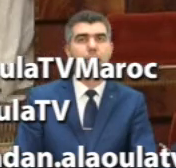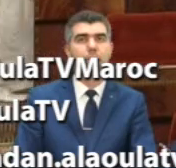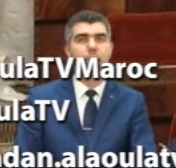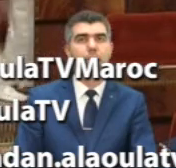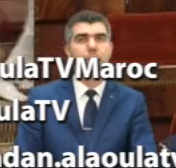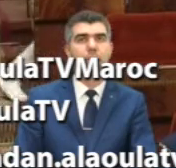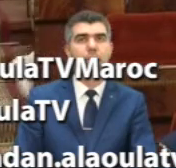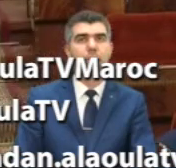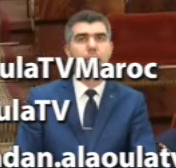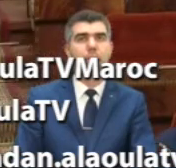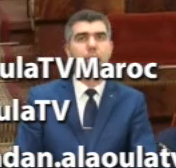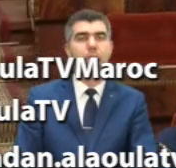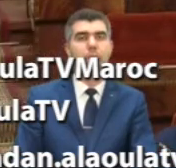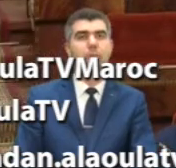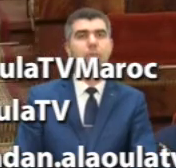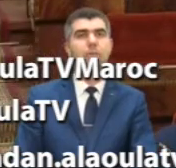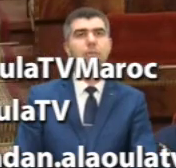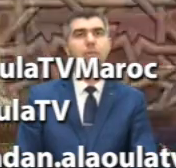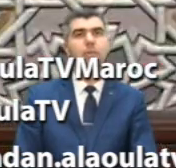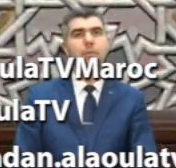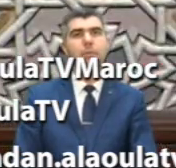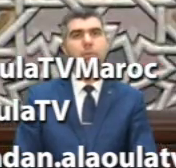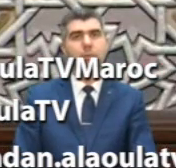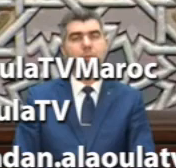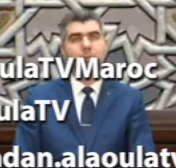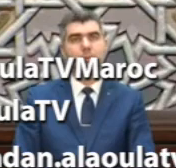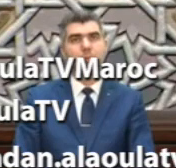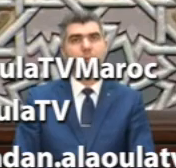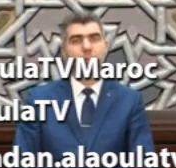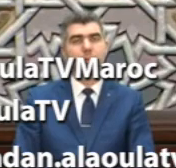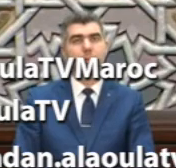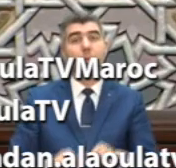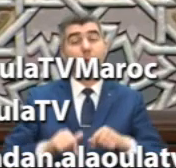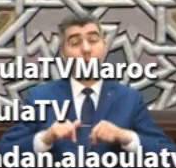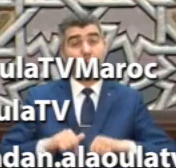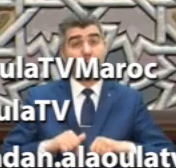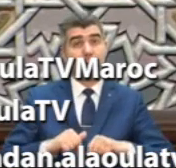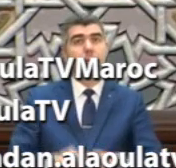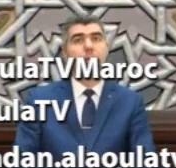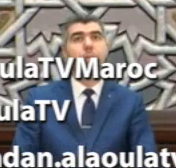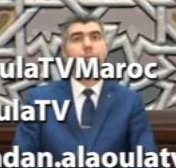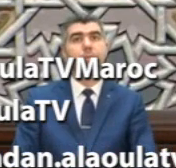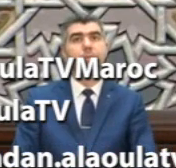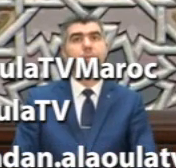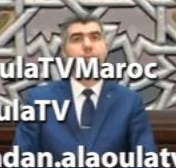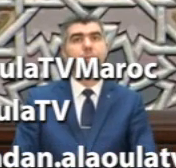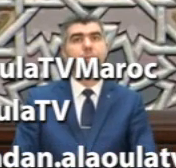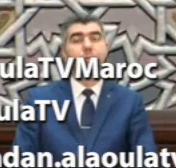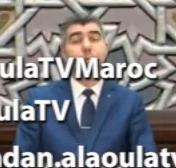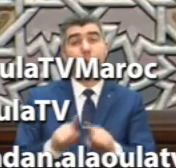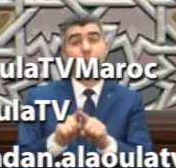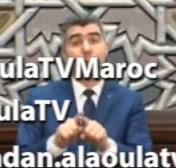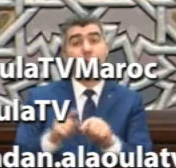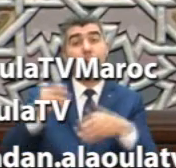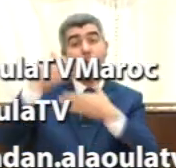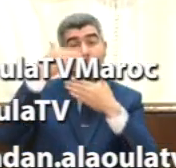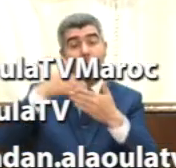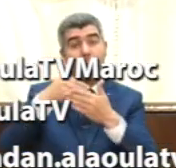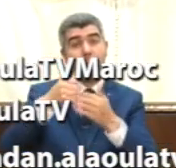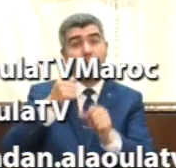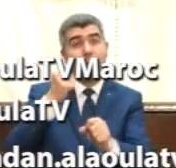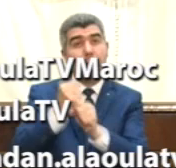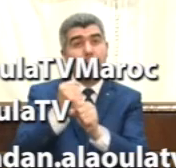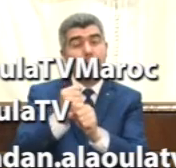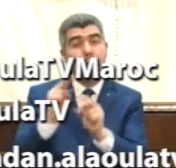سؤال حول الاهتمام بقضايا وتظلمات. سيد الوزير، كيجيو مغاربة العالم في العطلة